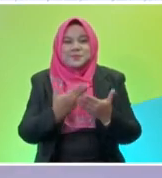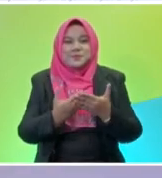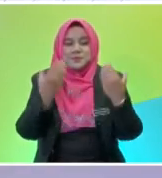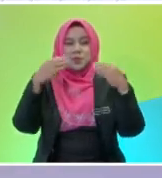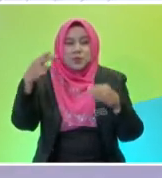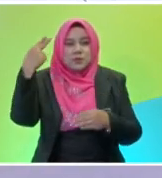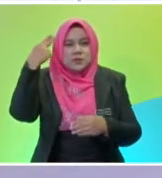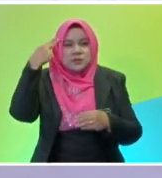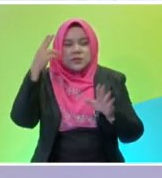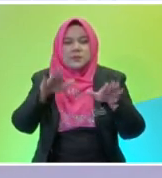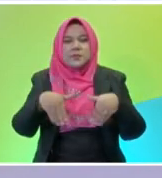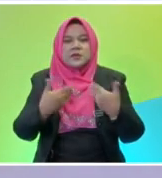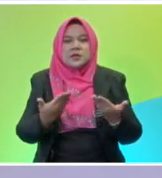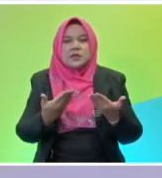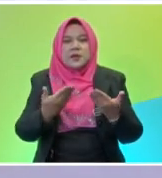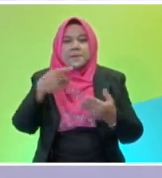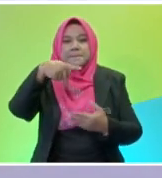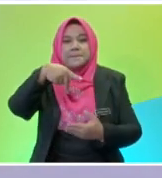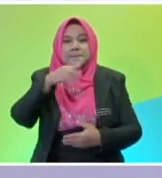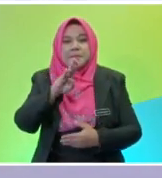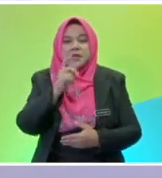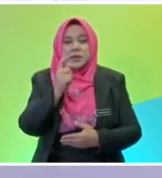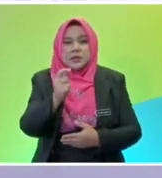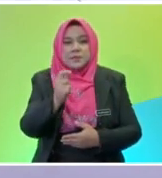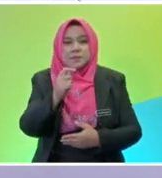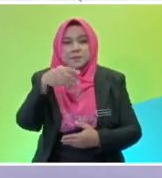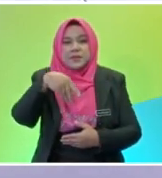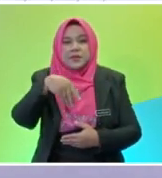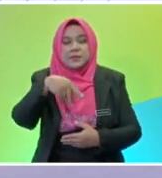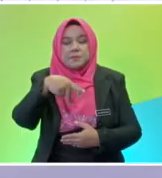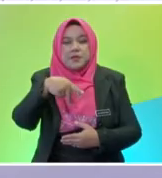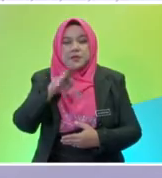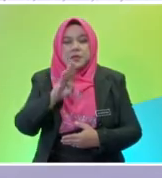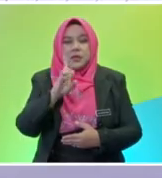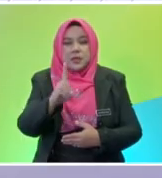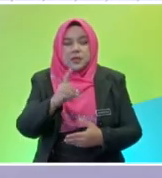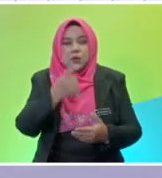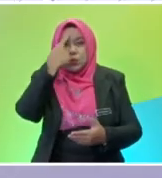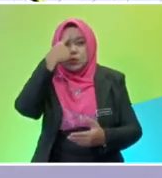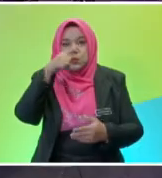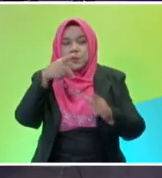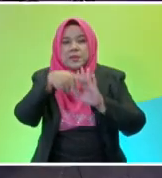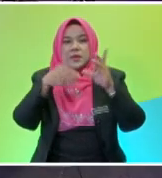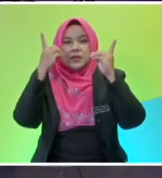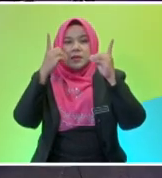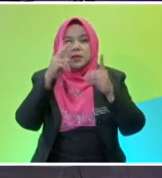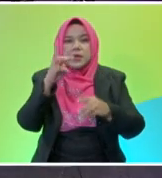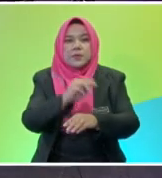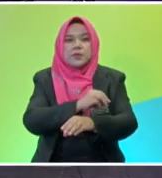kita tidak tahu macam mana Bukan taksiran dalam bilik Raja itu dilaksanakan untuk mata pelajaran dan pendidikan